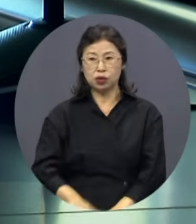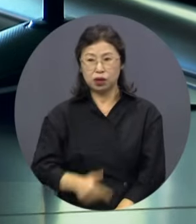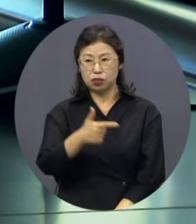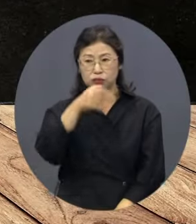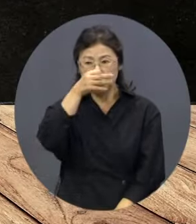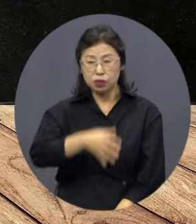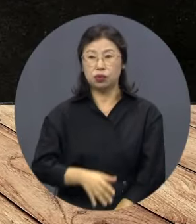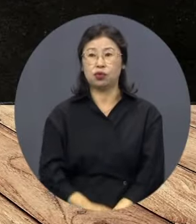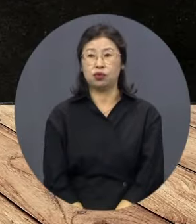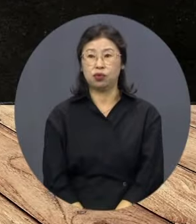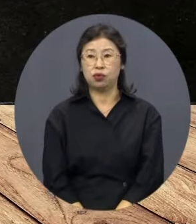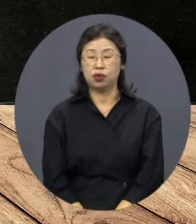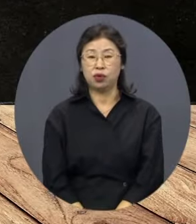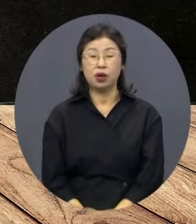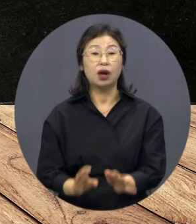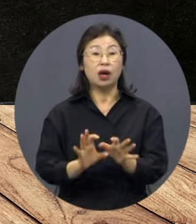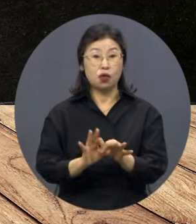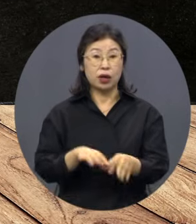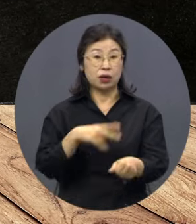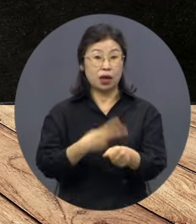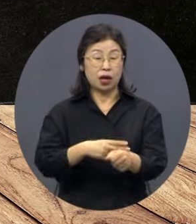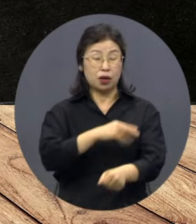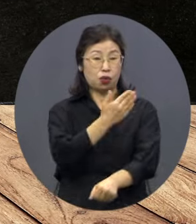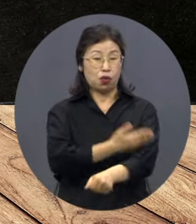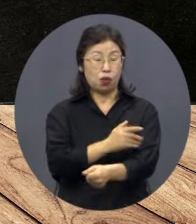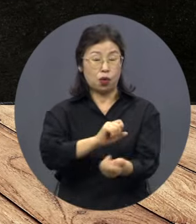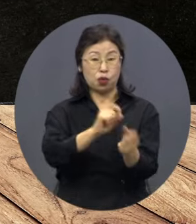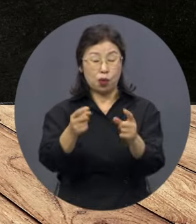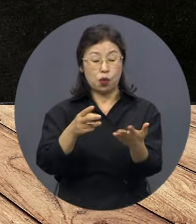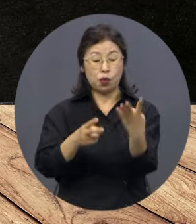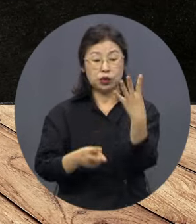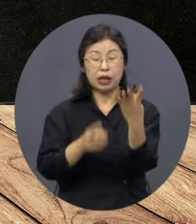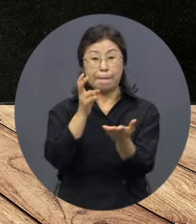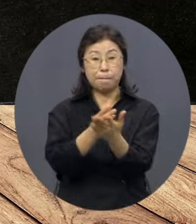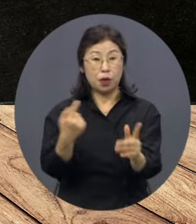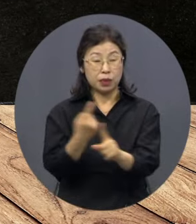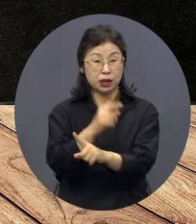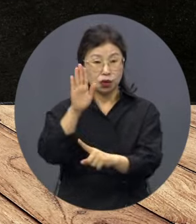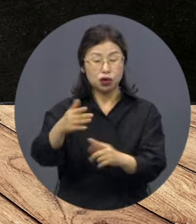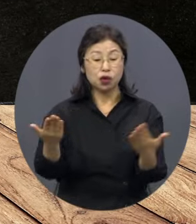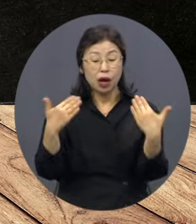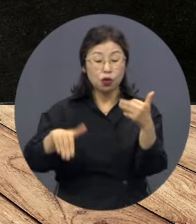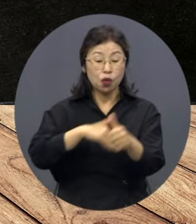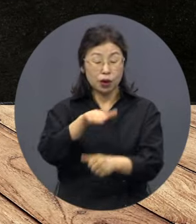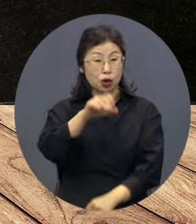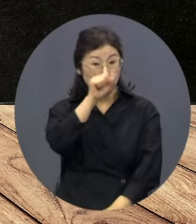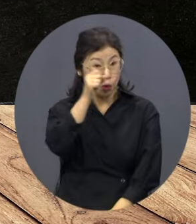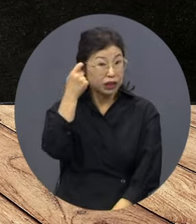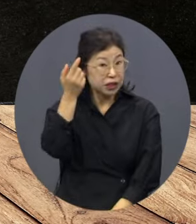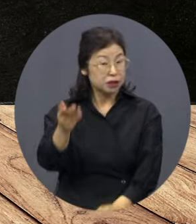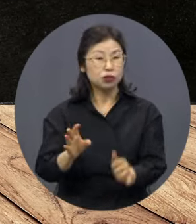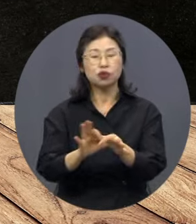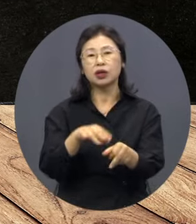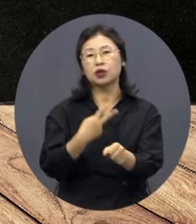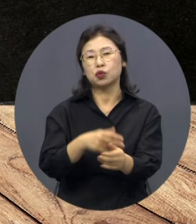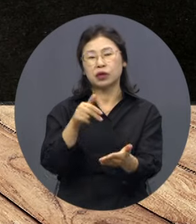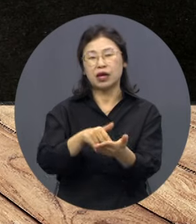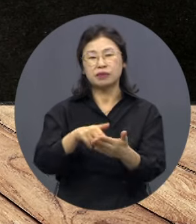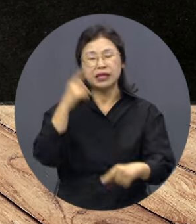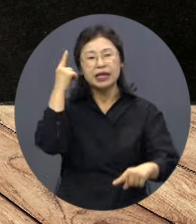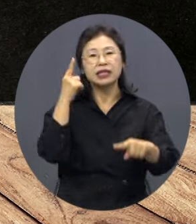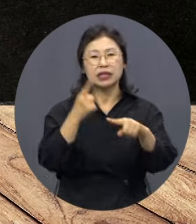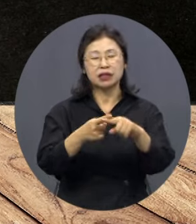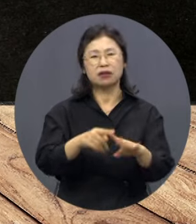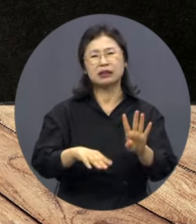힘들었죠 이렇다 보니 교권 회복 사법 개정 이후 학교 근무 여건이 좋아지고 있느냐는 질문에 교사들의 긍정